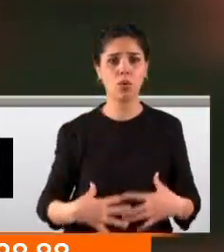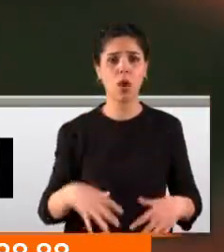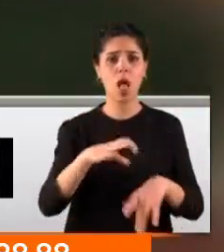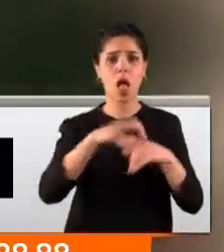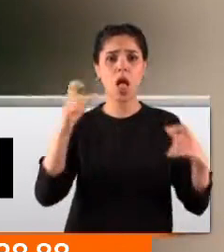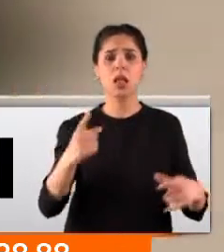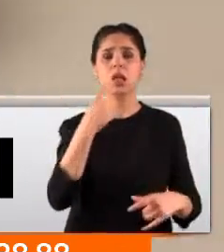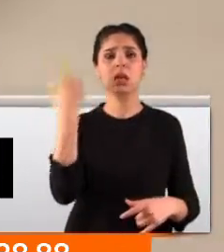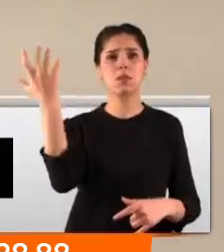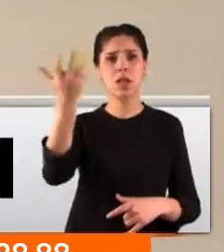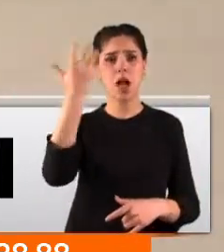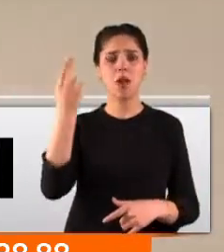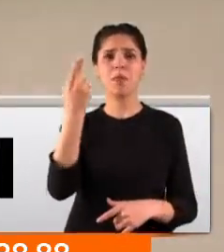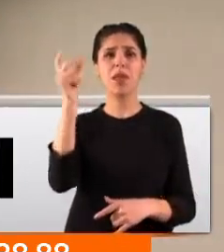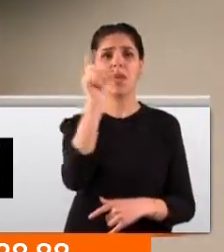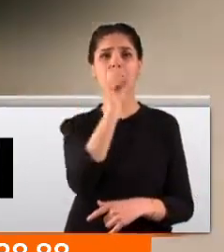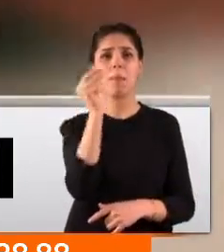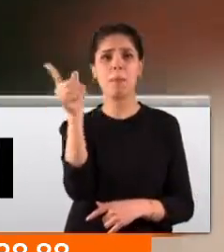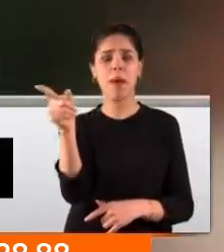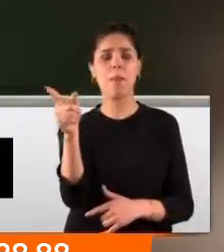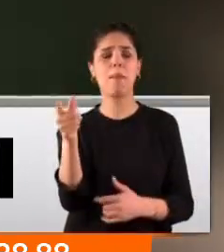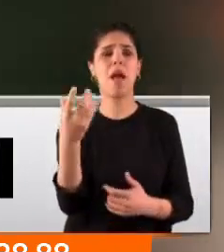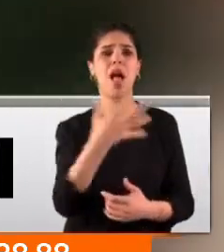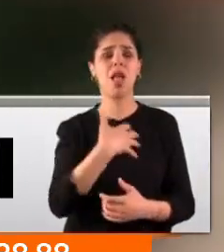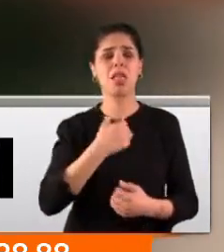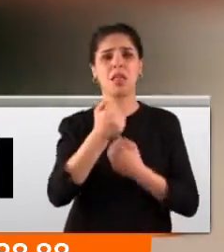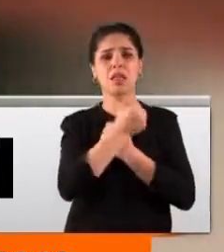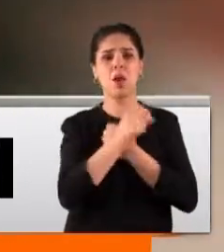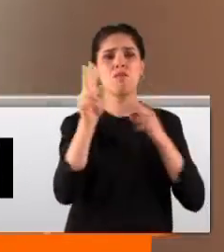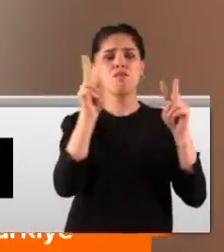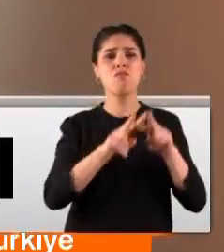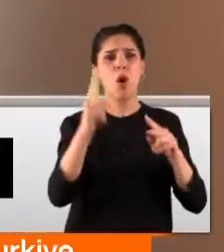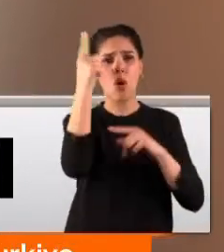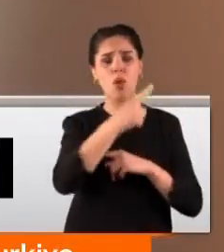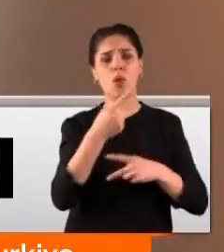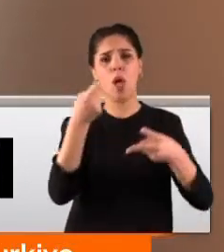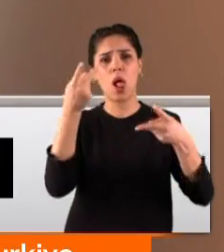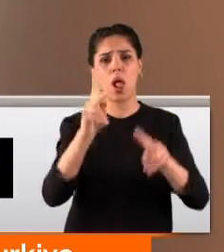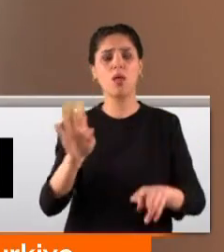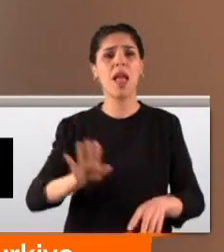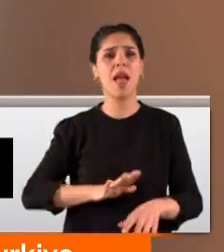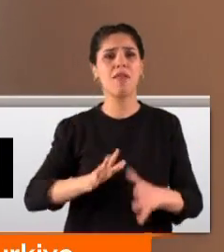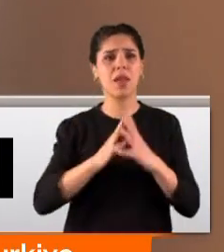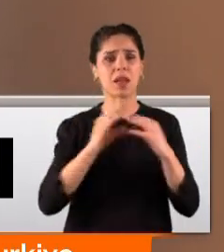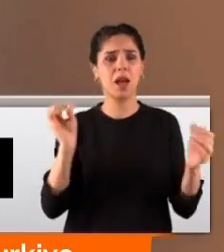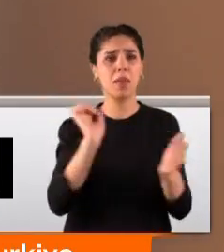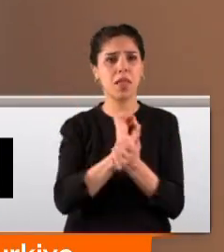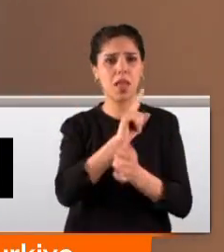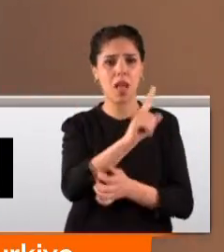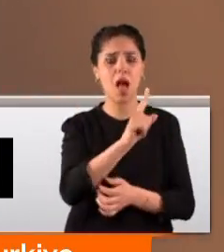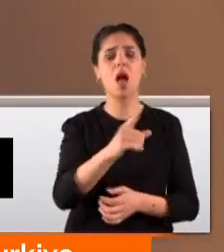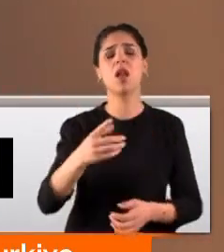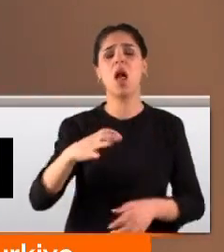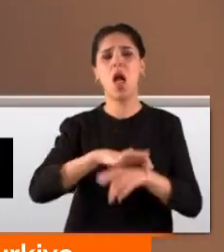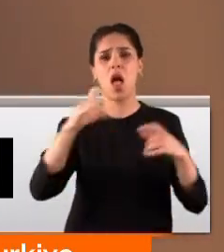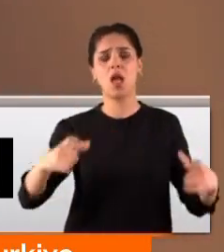hastanede kırmızı alarm verildi ve 7 aylık bebek annesinin kucağında morararak can verdi. Evlatlarını kaybeden gözyaşlı aile hastaneyi